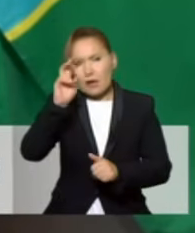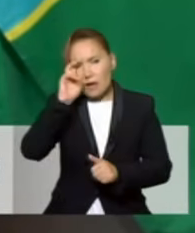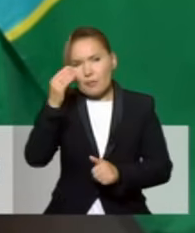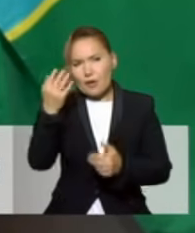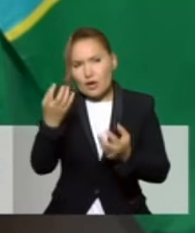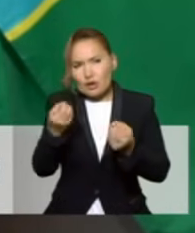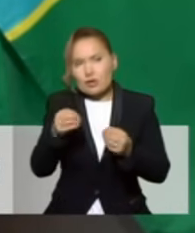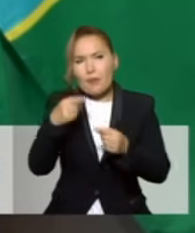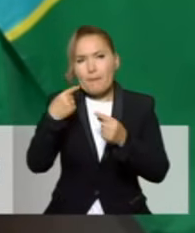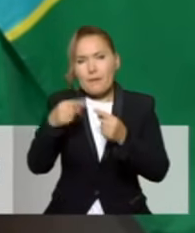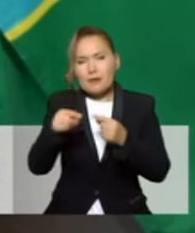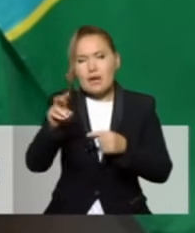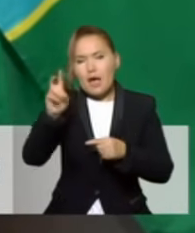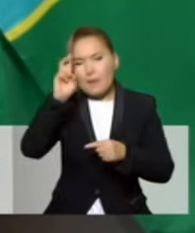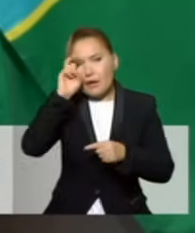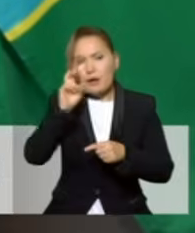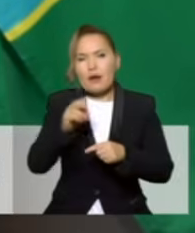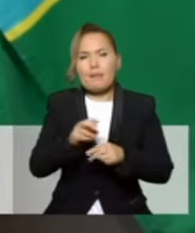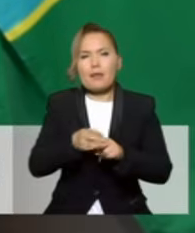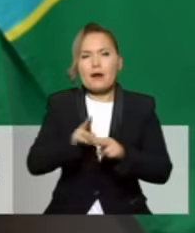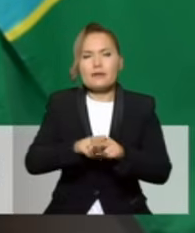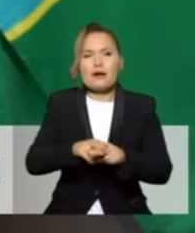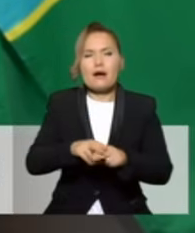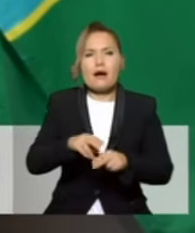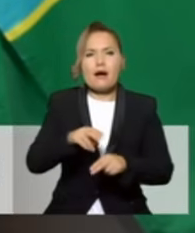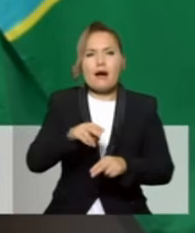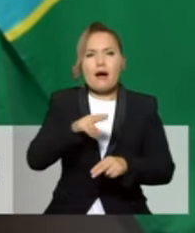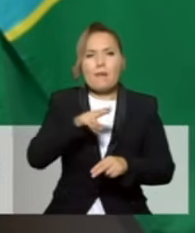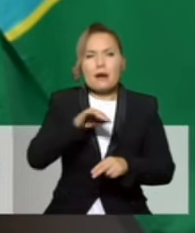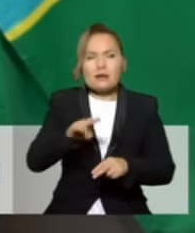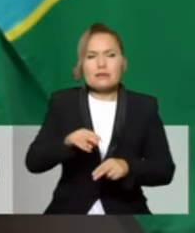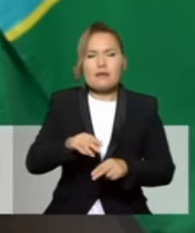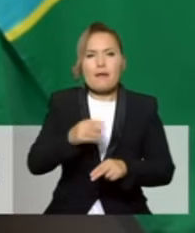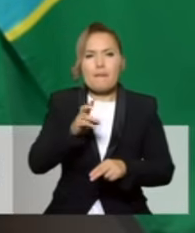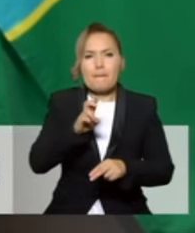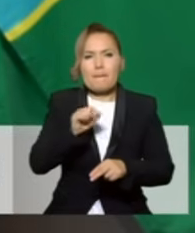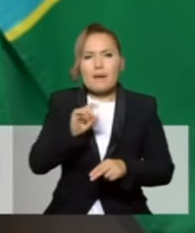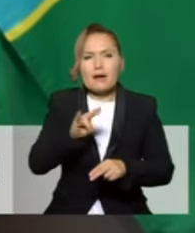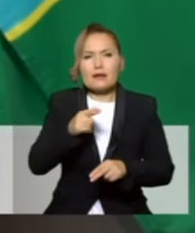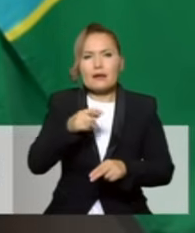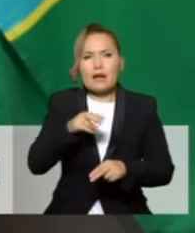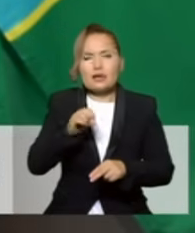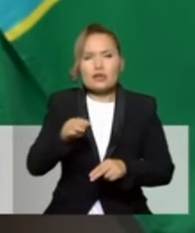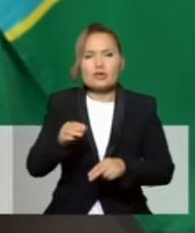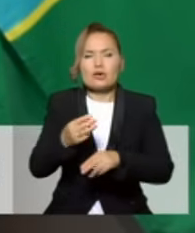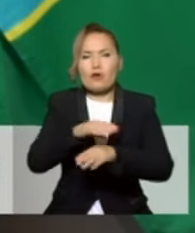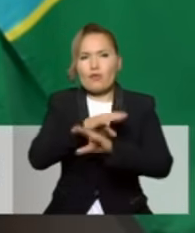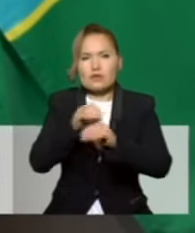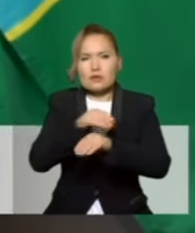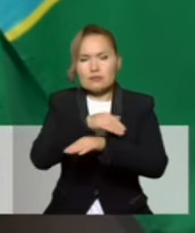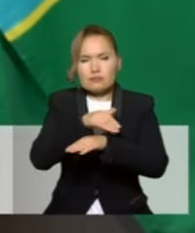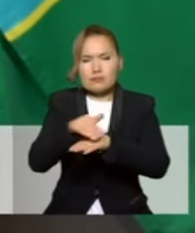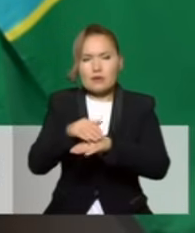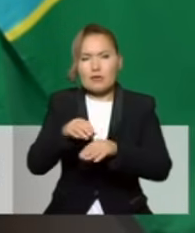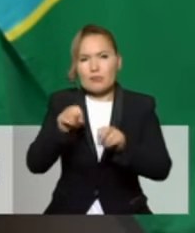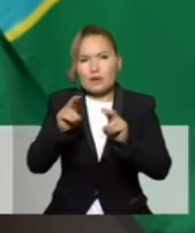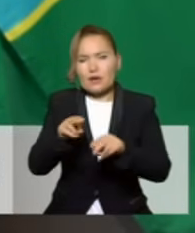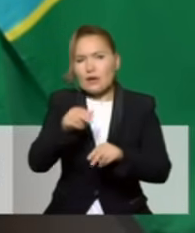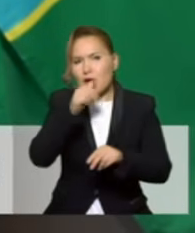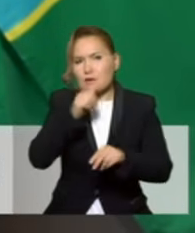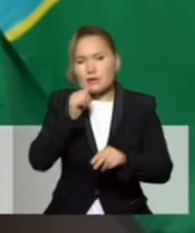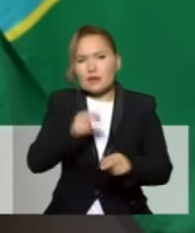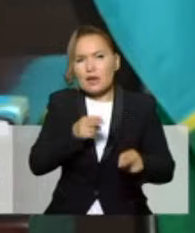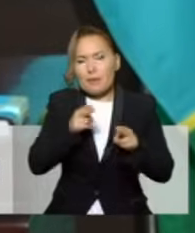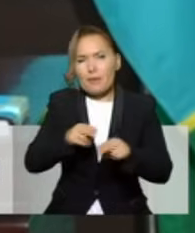Ауғанстан, Бангладеш республикаларының азаматтары мемлекеттік шекараны жиі бұзады. Олардың мақсаты Қазақстан арқылы Еуропа елдеріне шығу. Мәселен, қазір